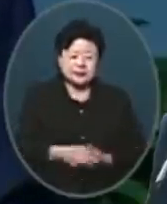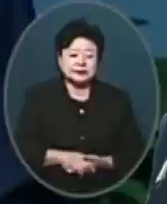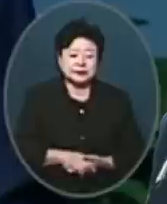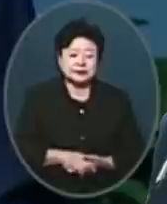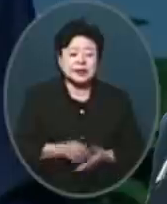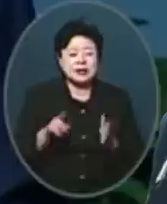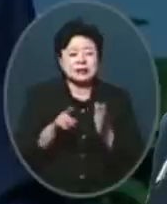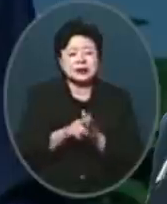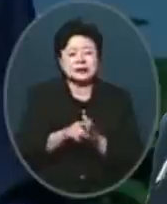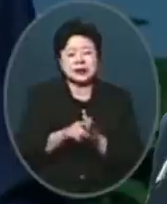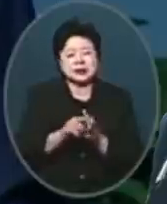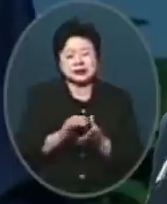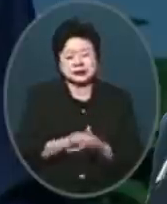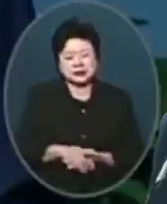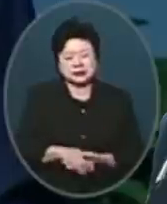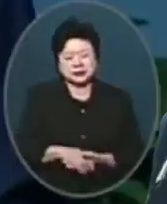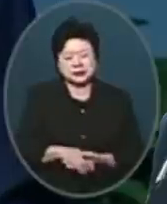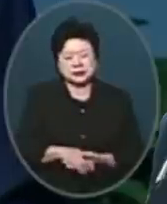믿으면